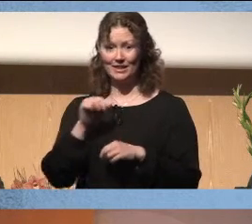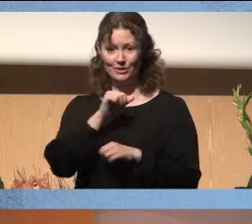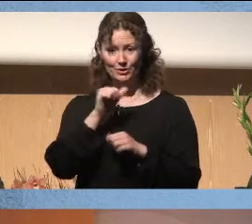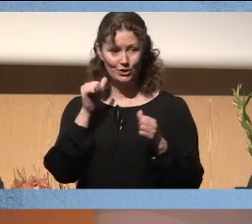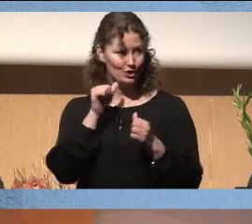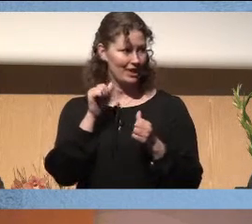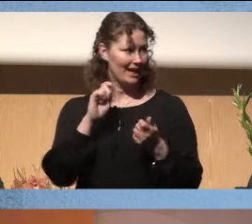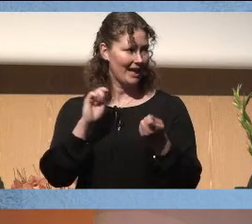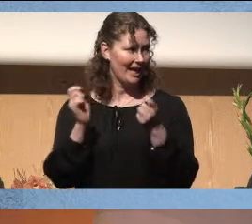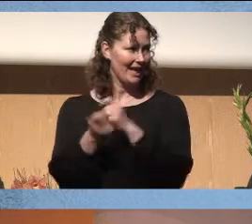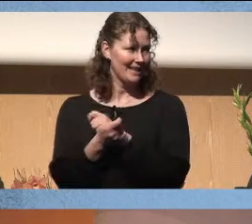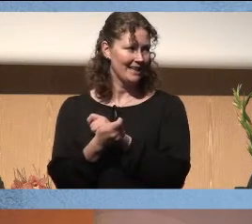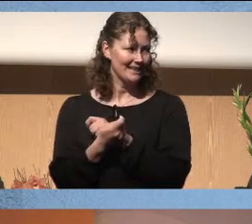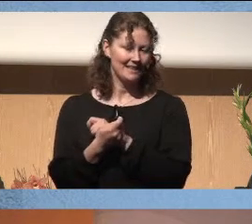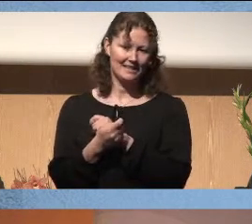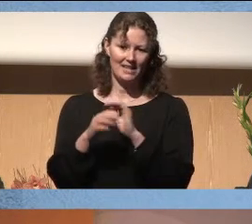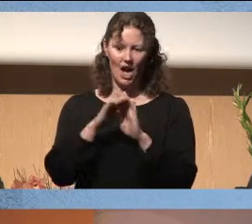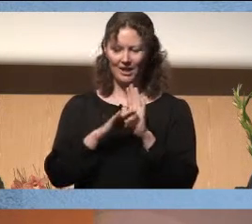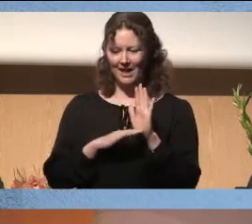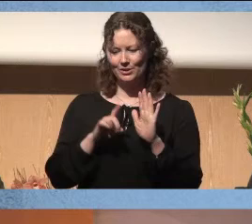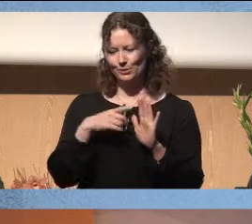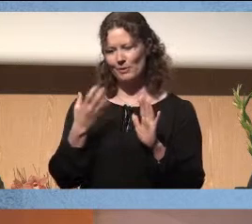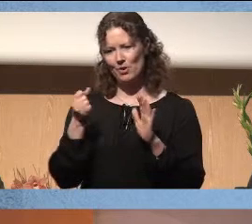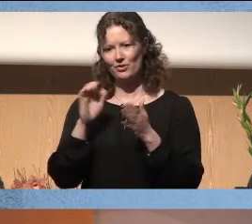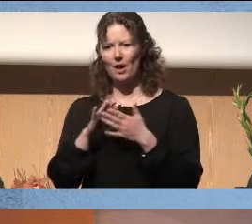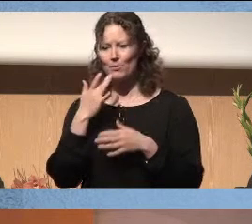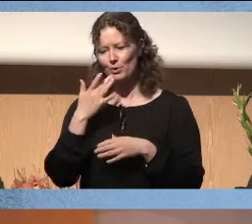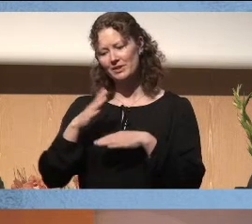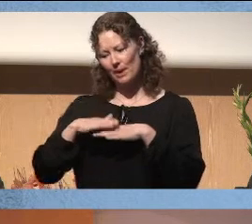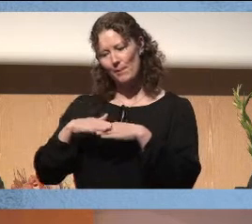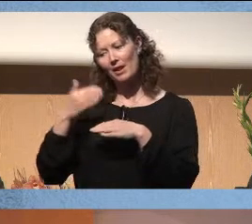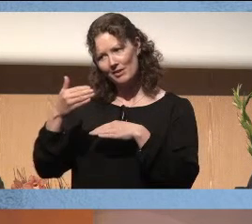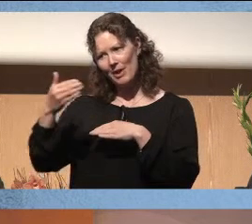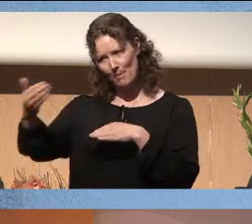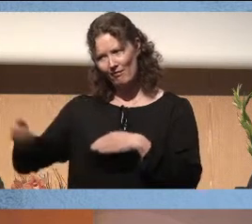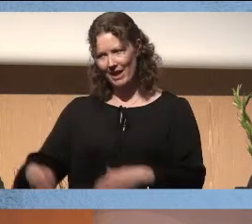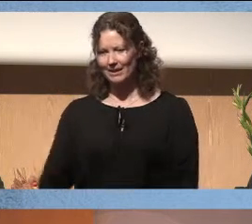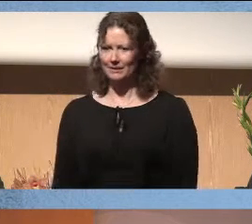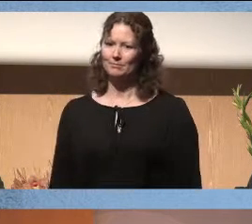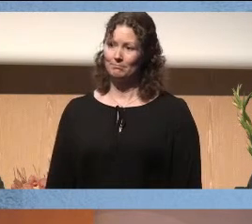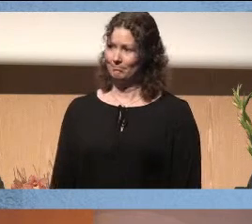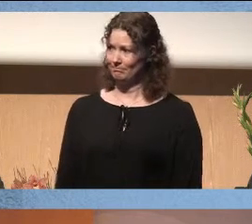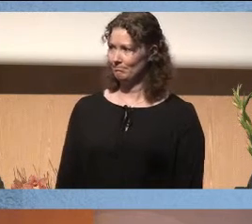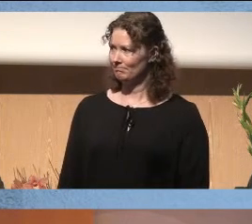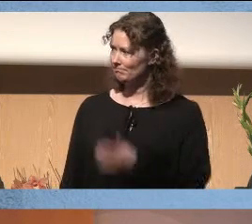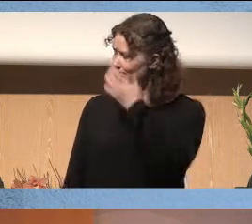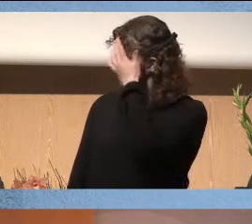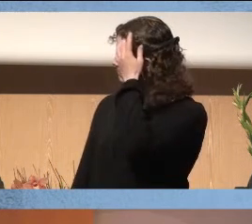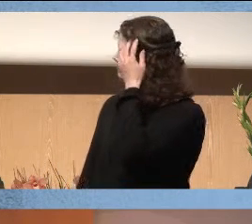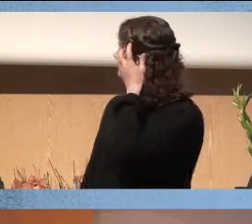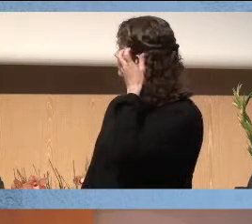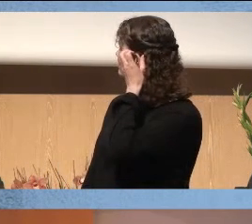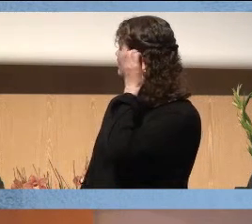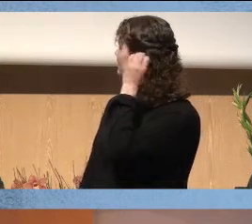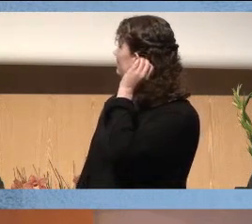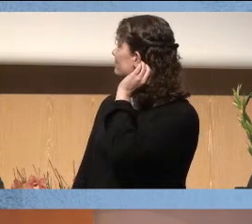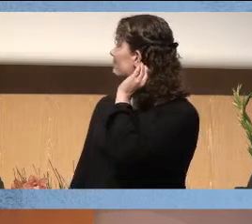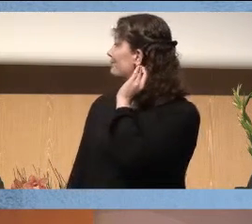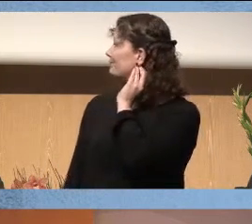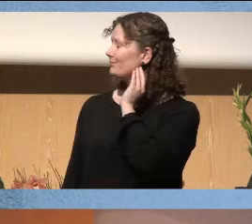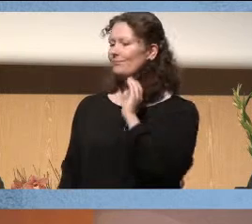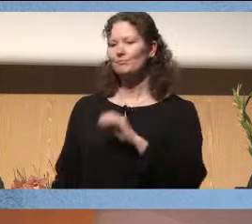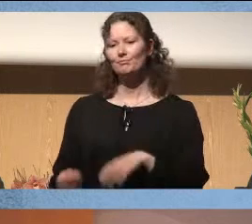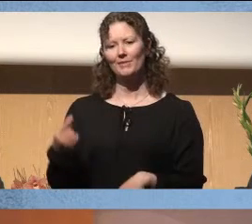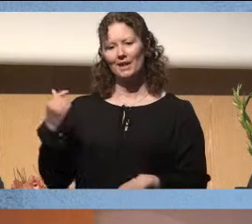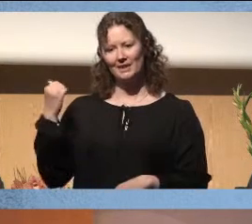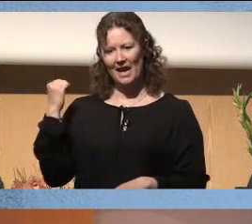endringsagenten som vi må ta med oss når vi skal planlegge fremover. Ok? Det kommer til å